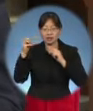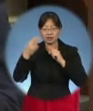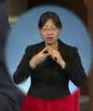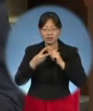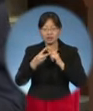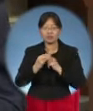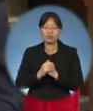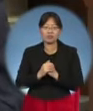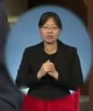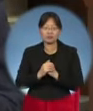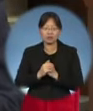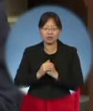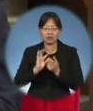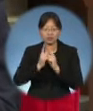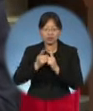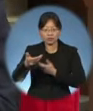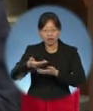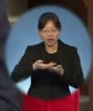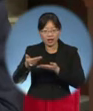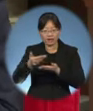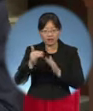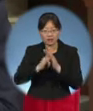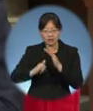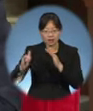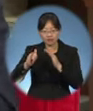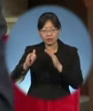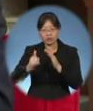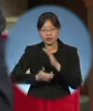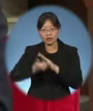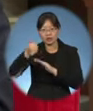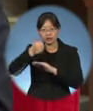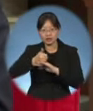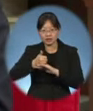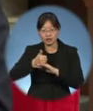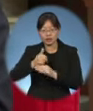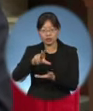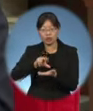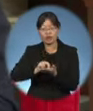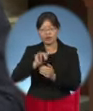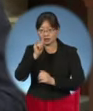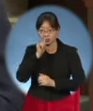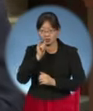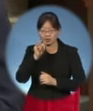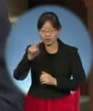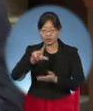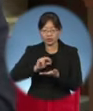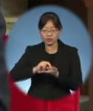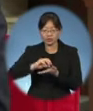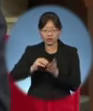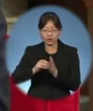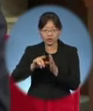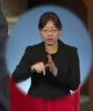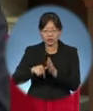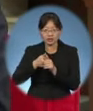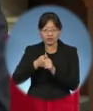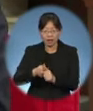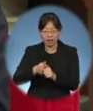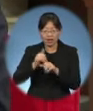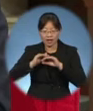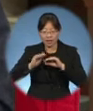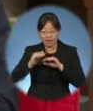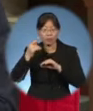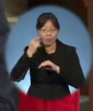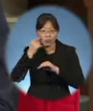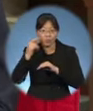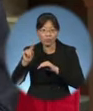또는 그 상호작용하는 예, 가족이 예. 성취해야 되는 과제가 있거든요. 그 과제를 적절한 시기에 이제 성취하지